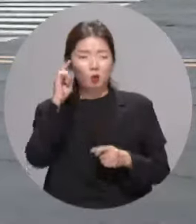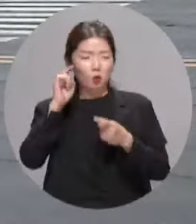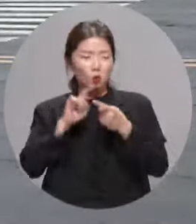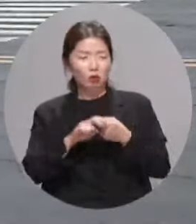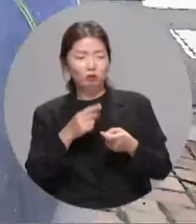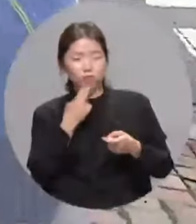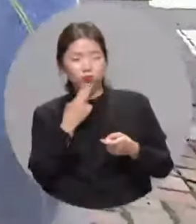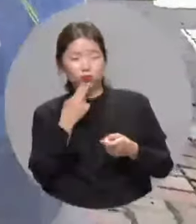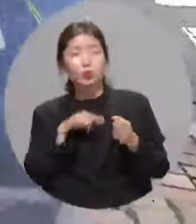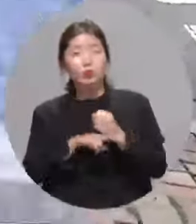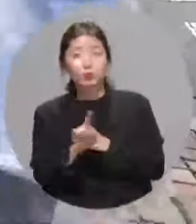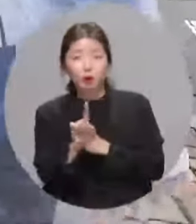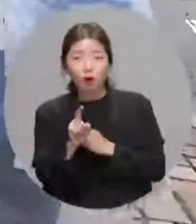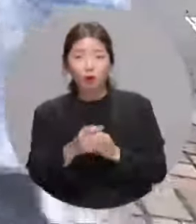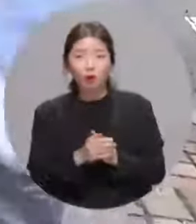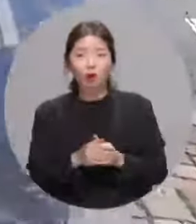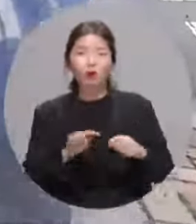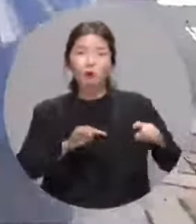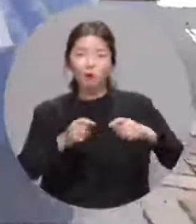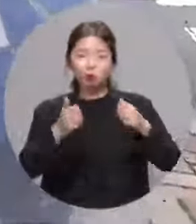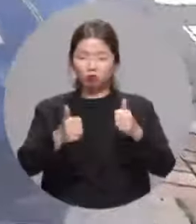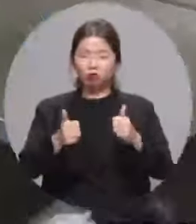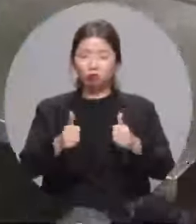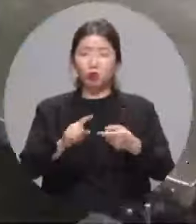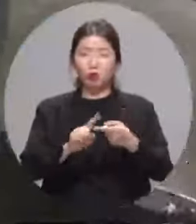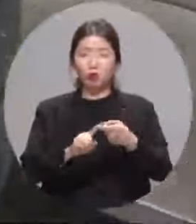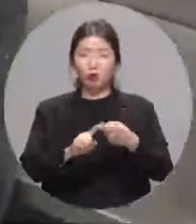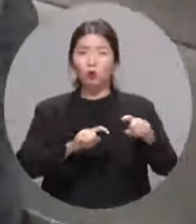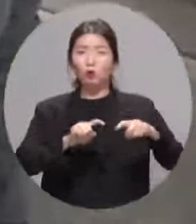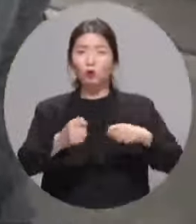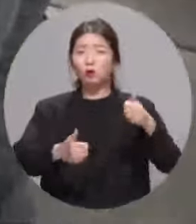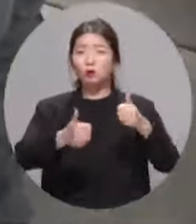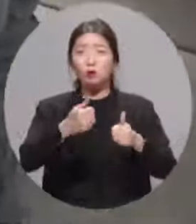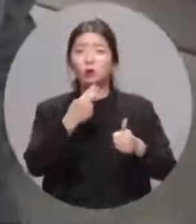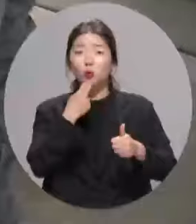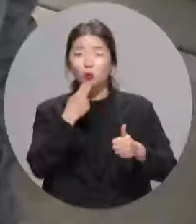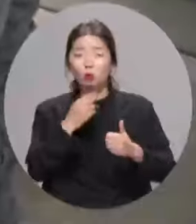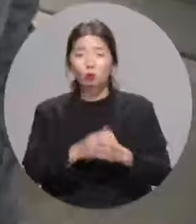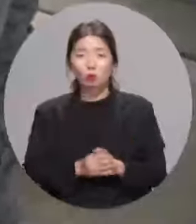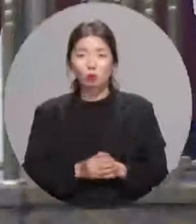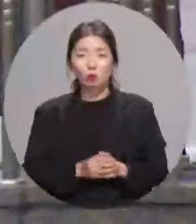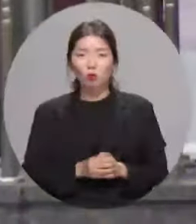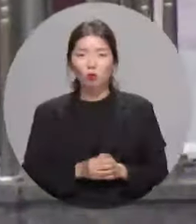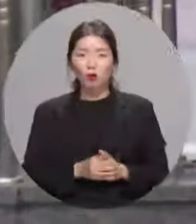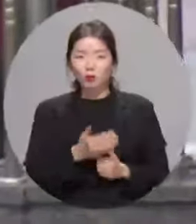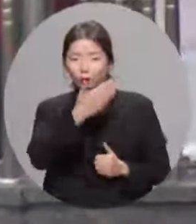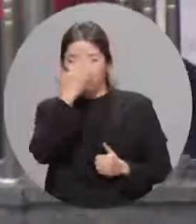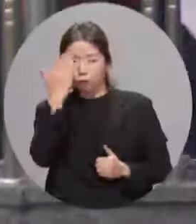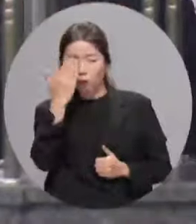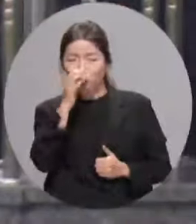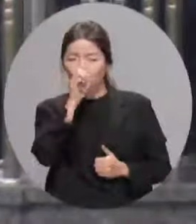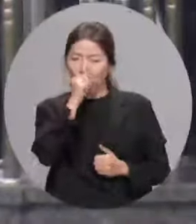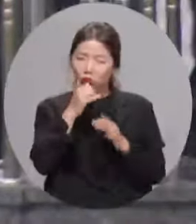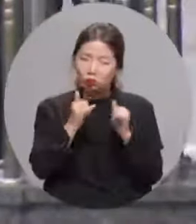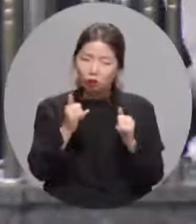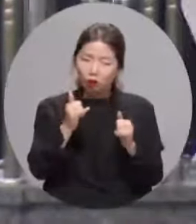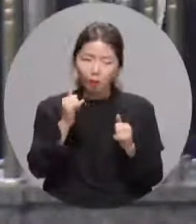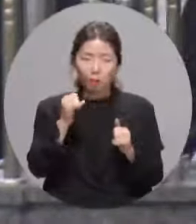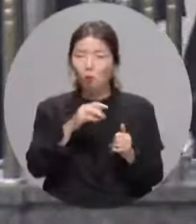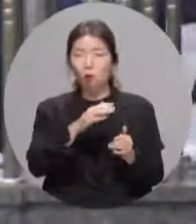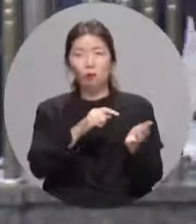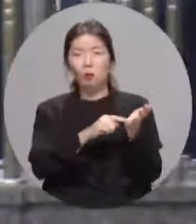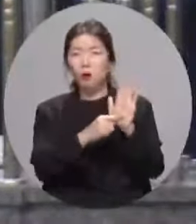무관심을 심화시킨 데는 정권 심판론에 기댄 정책 대결 실종 외에도 젊고 참신한 인물이 없다는 데